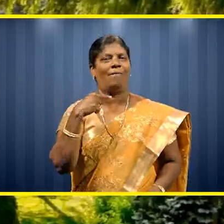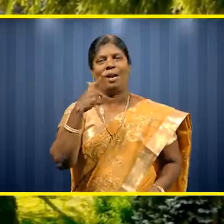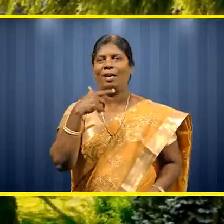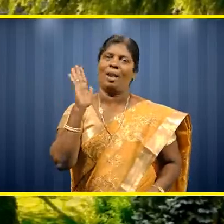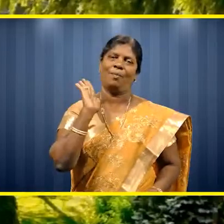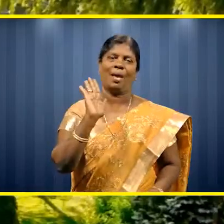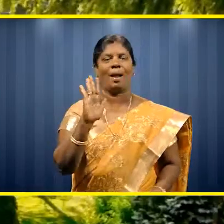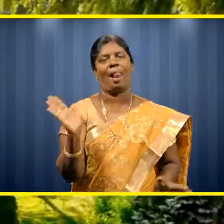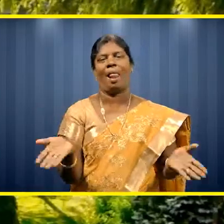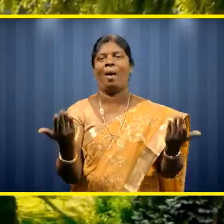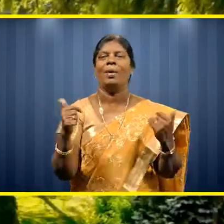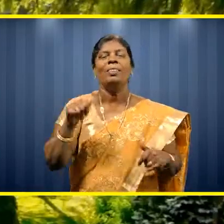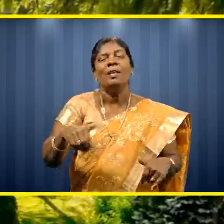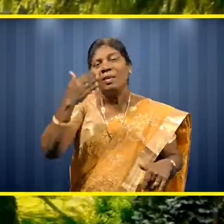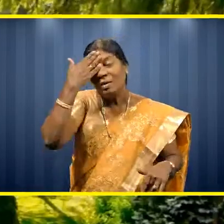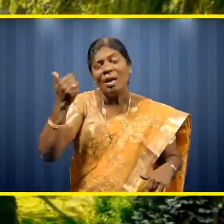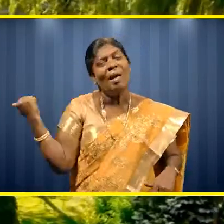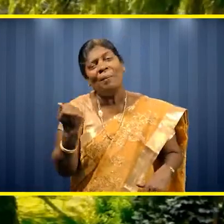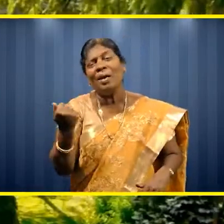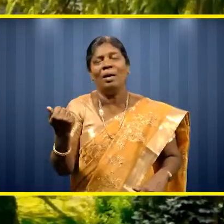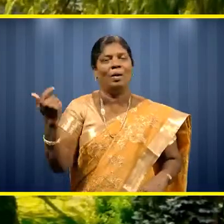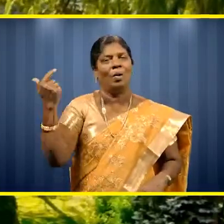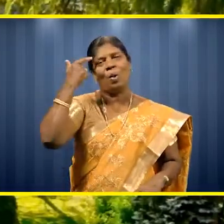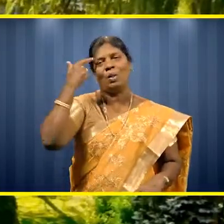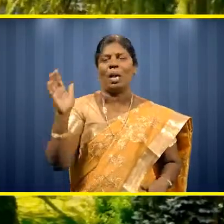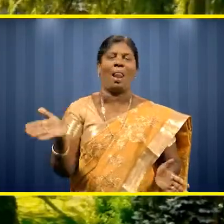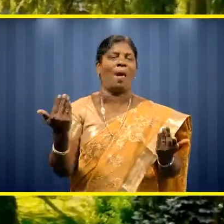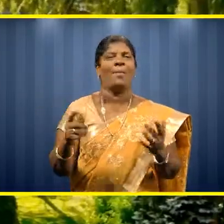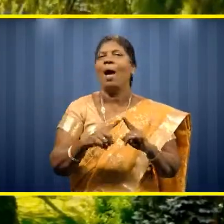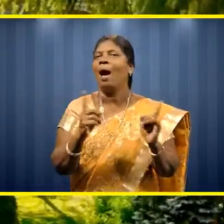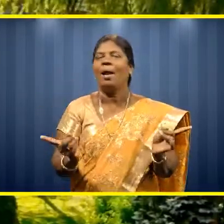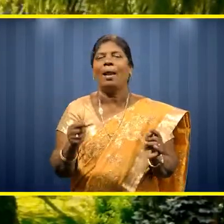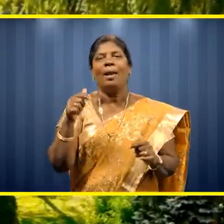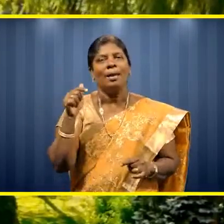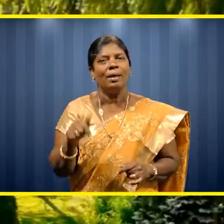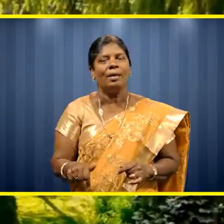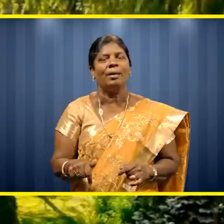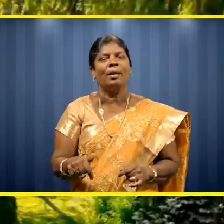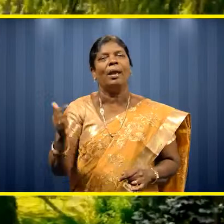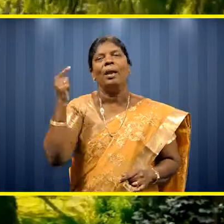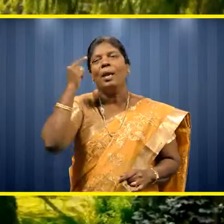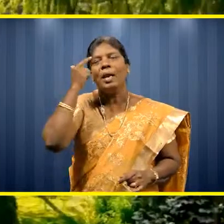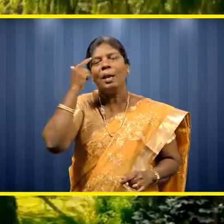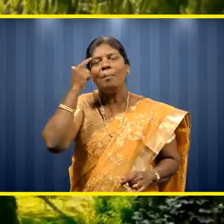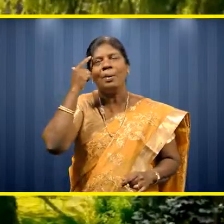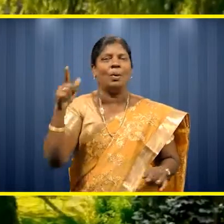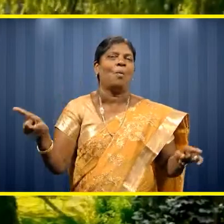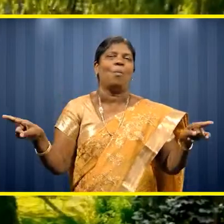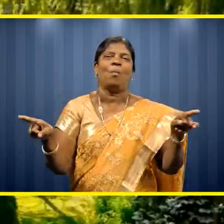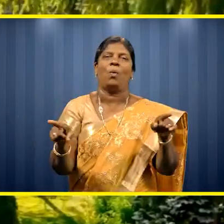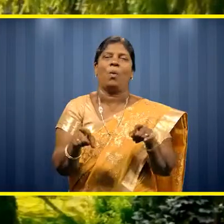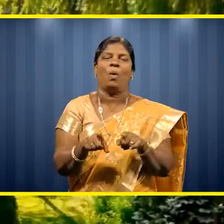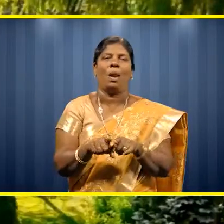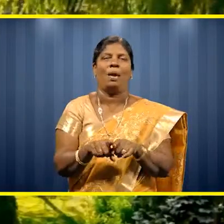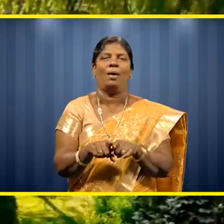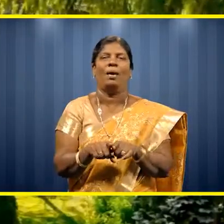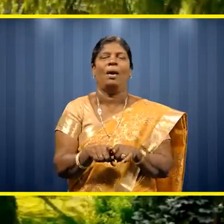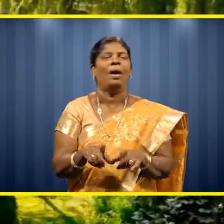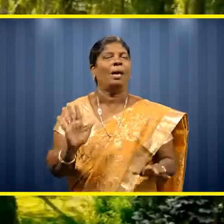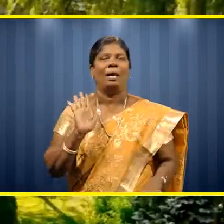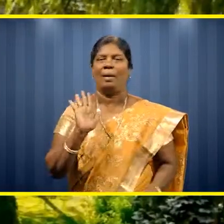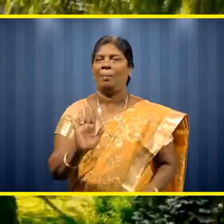கூட இருக்கலாம். இந்த வருடம் எப்படி இருக்க போகிறது? ஆனால் நாம் நினைத்த பிரகாரம் ஒரு